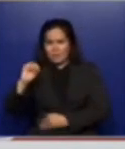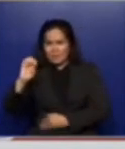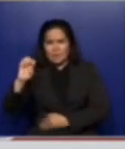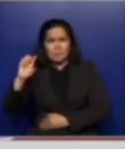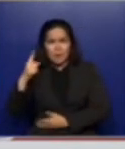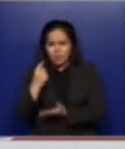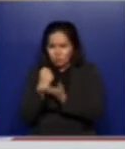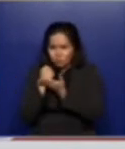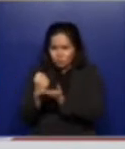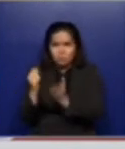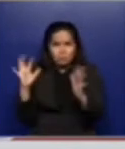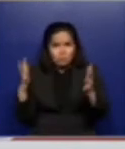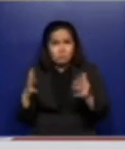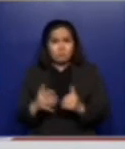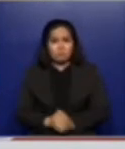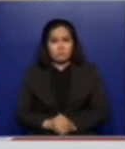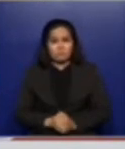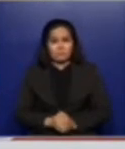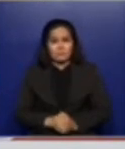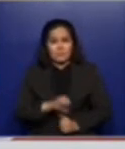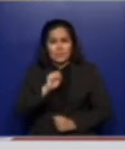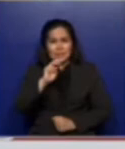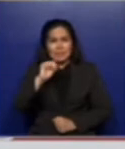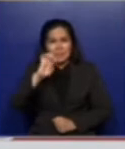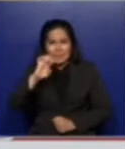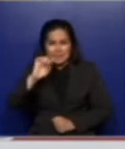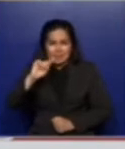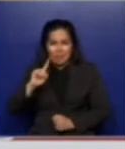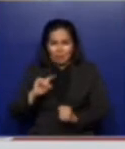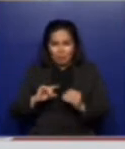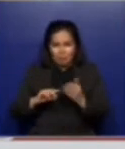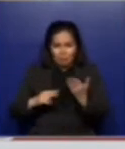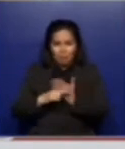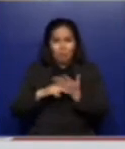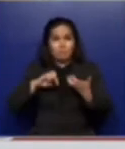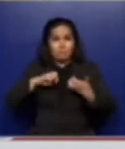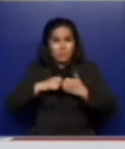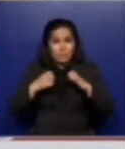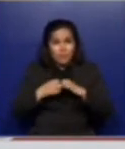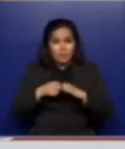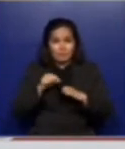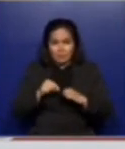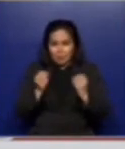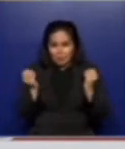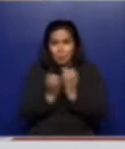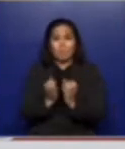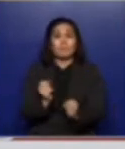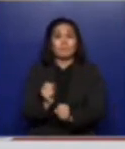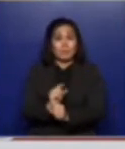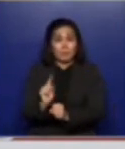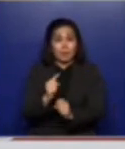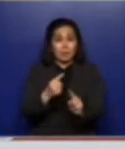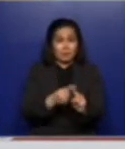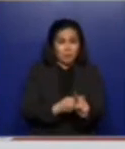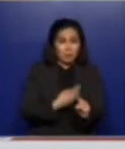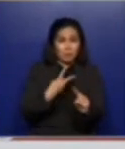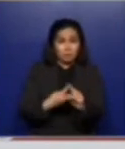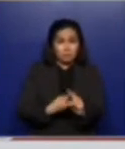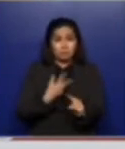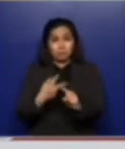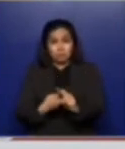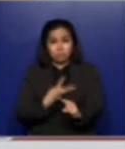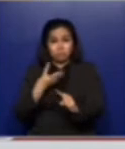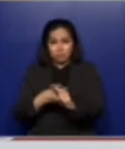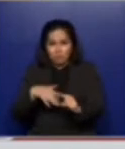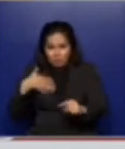ใหม่แล้วครับหรือ SME ที่เขาเพิ่งมีปัญหาในช่วงที่ท่านมันล็อกดาวน์เขาเนี่ยกุมภามีนาเมษาพฤษภามิถุนาจน